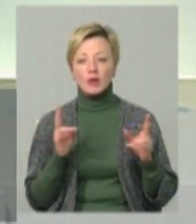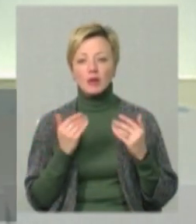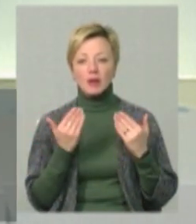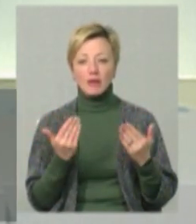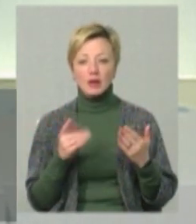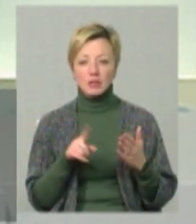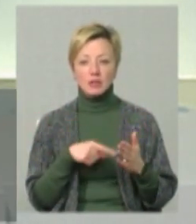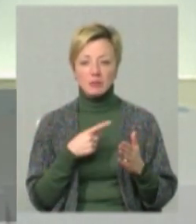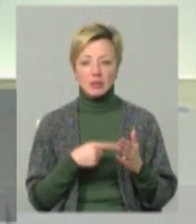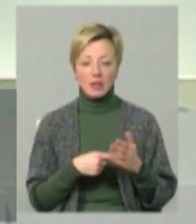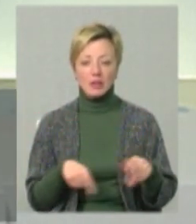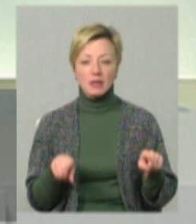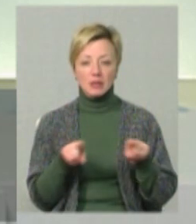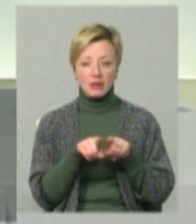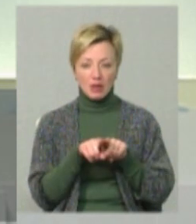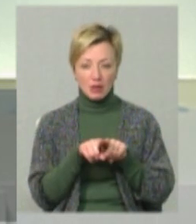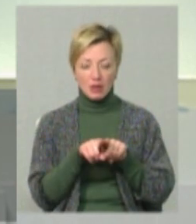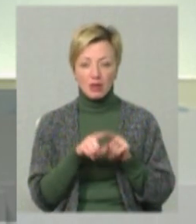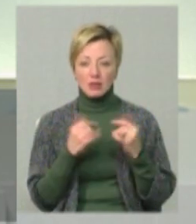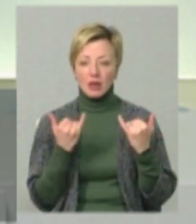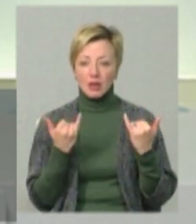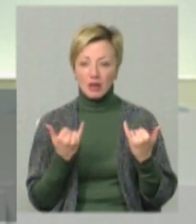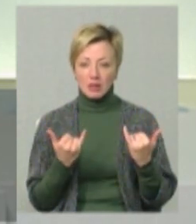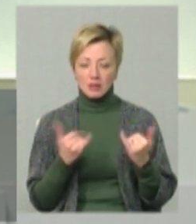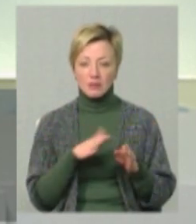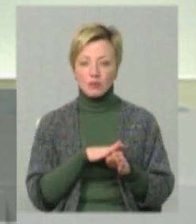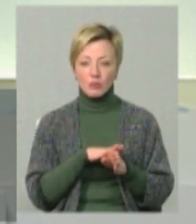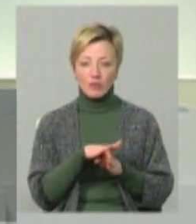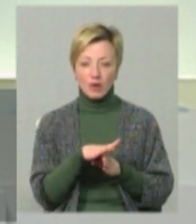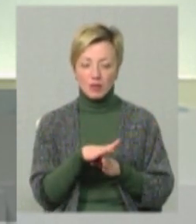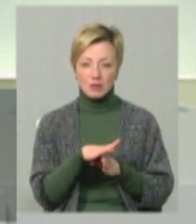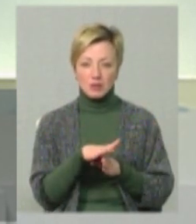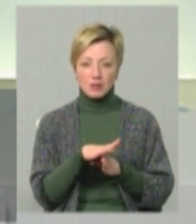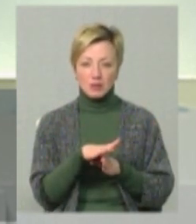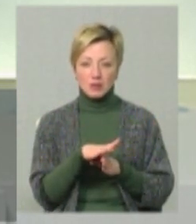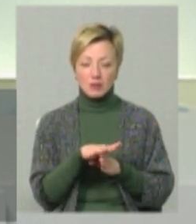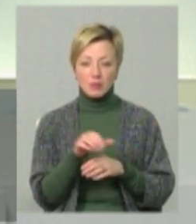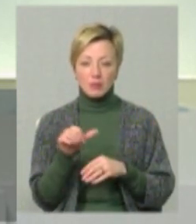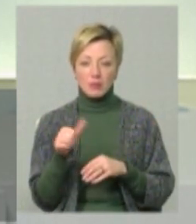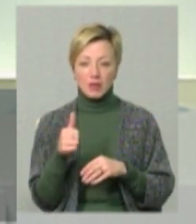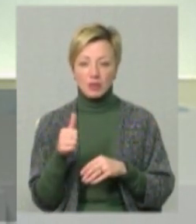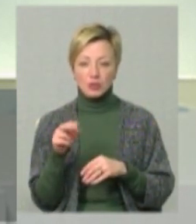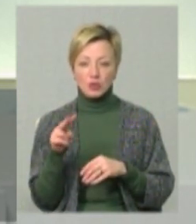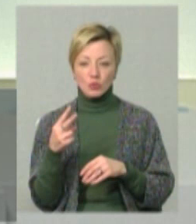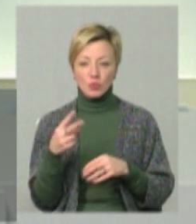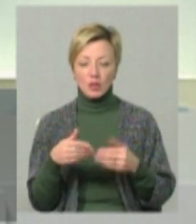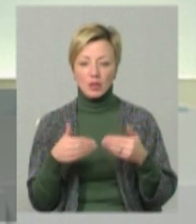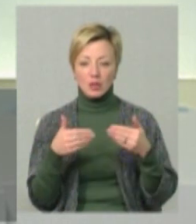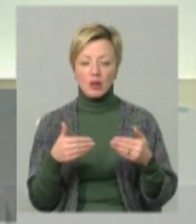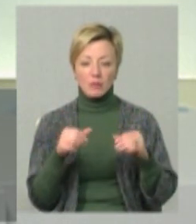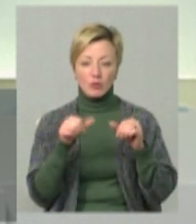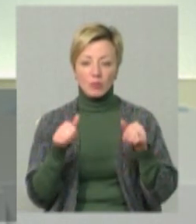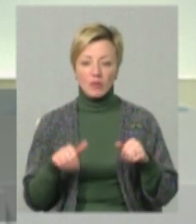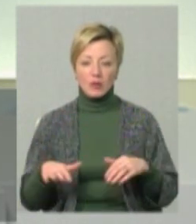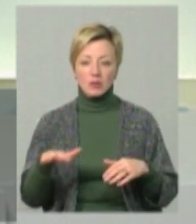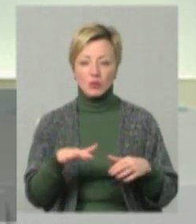на ваше запитання наступним чином. Наразі відбувається перший і другий етапи